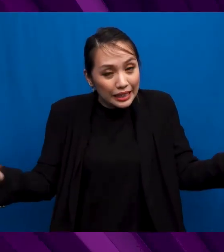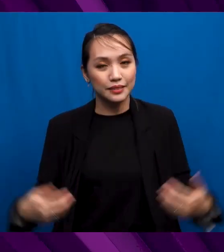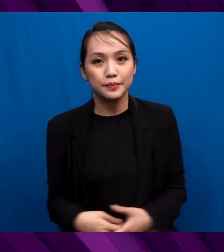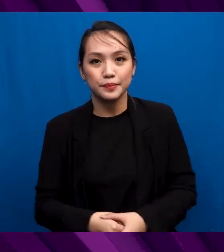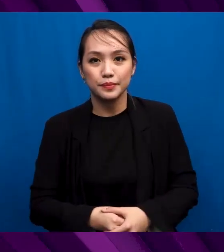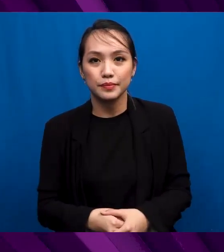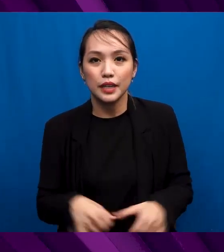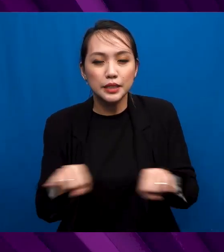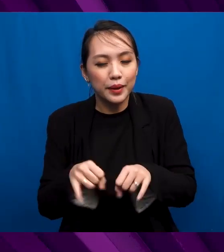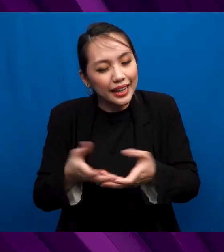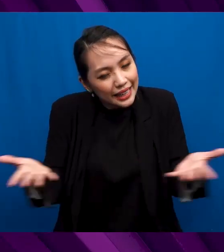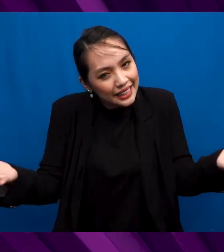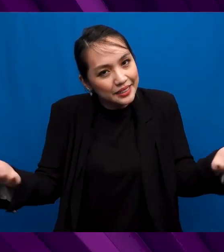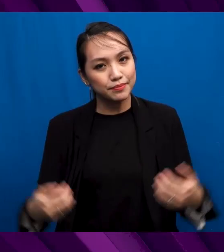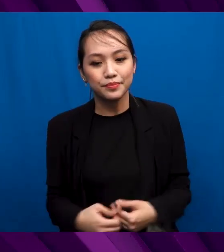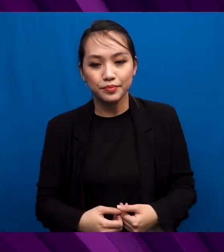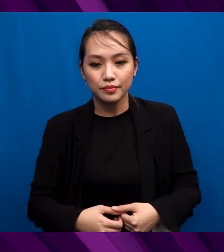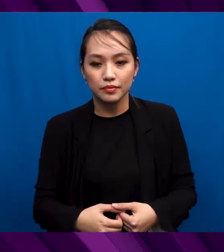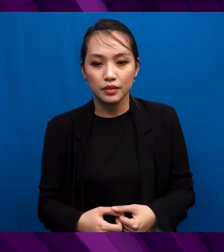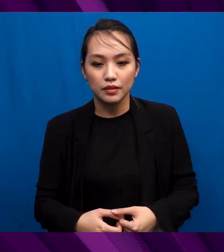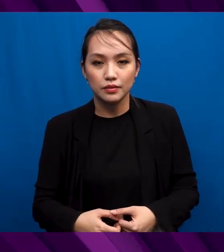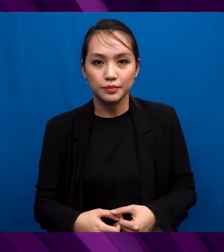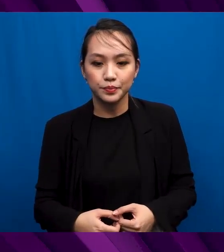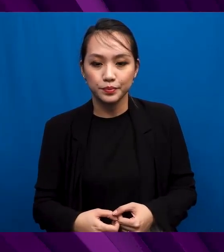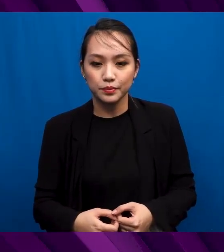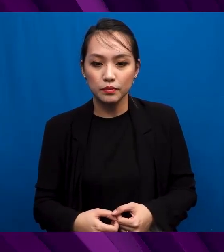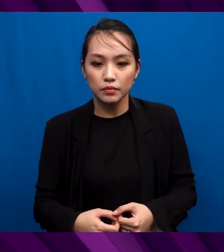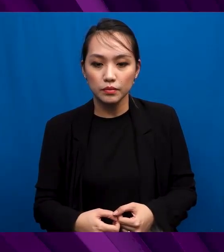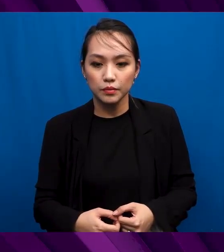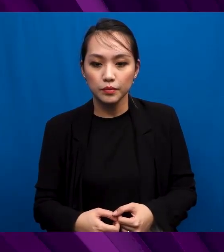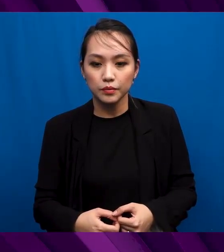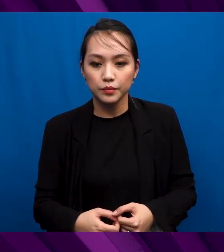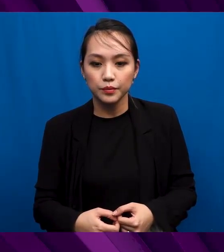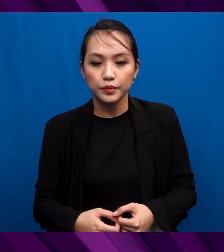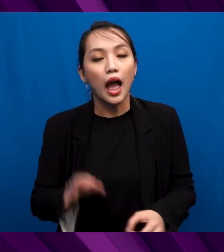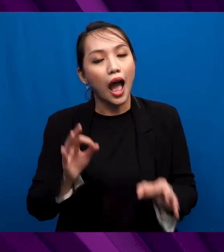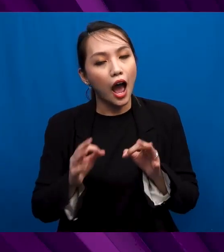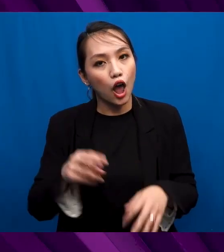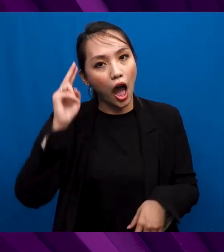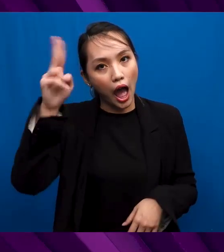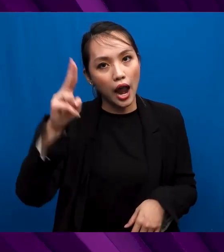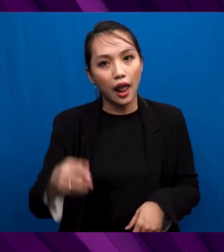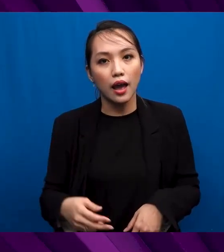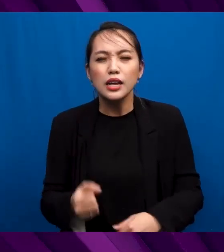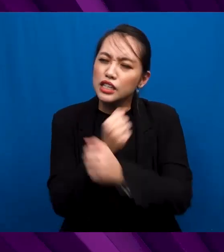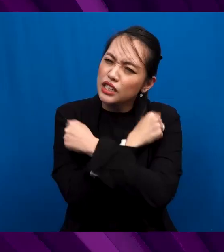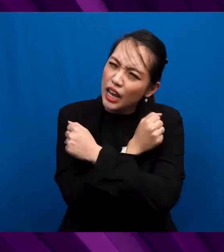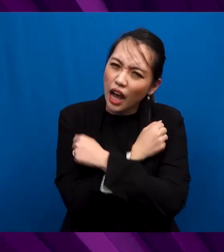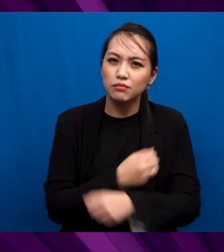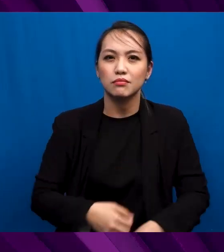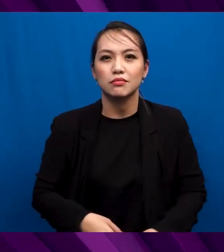aku tidak akan marah ketika dikata-katain, aku tidak akan benci. Kalau Allah sudah approve of me, kalau Tuhan sudah